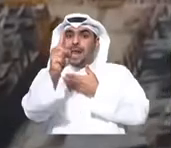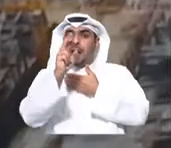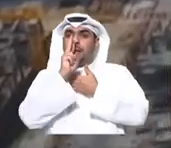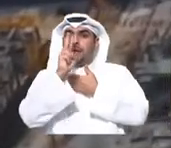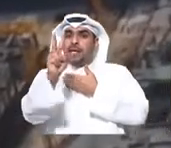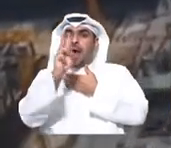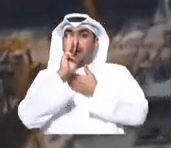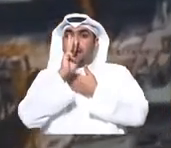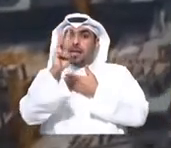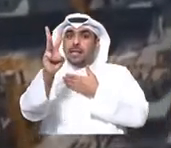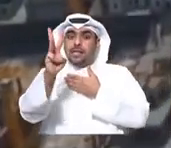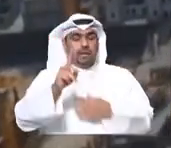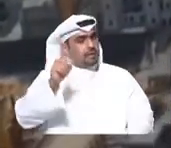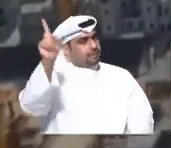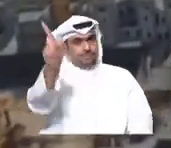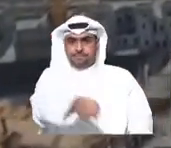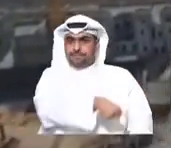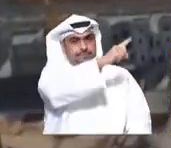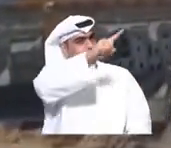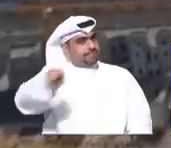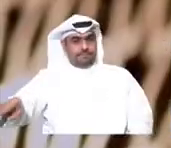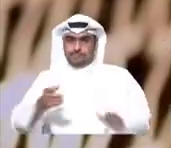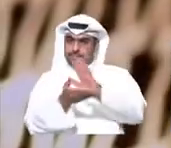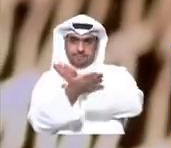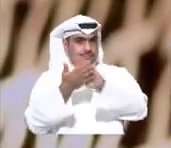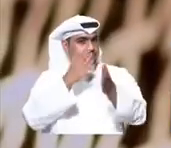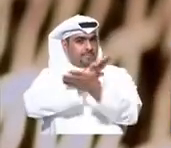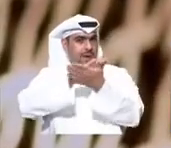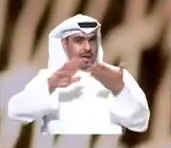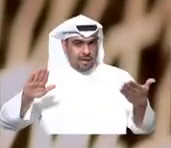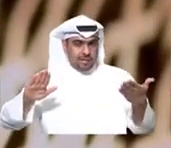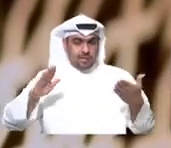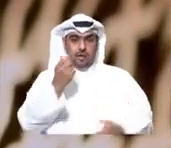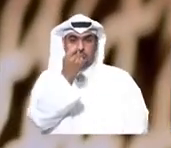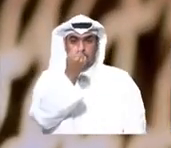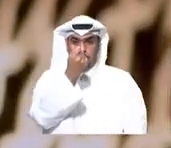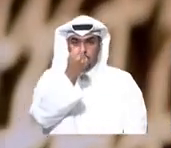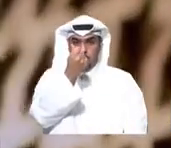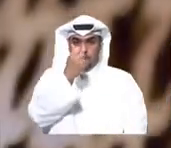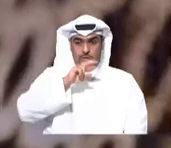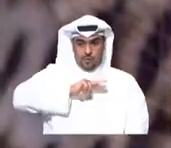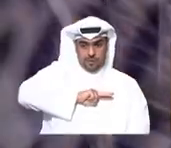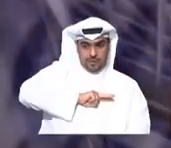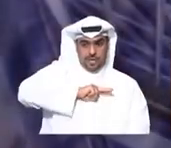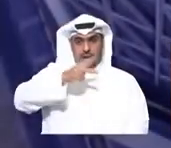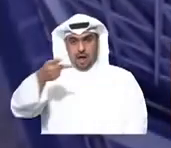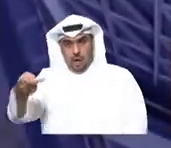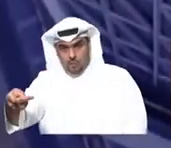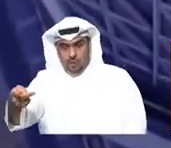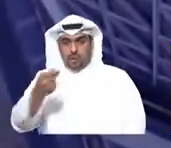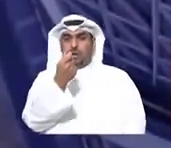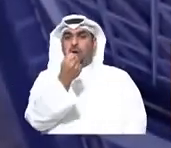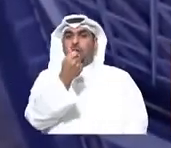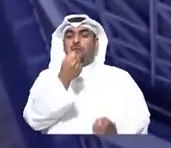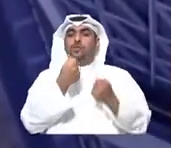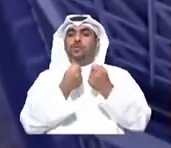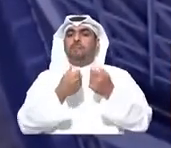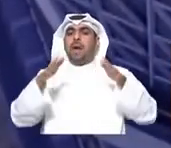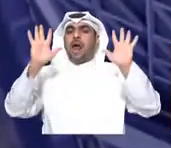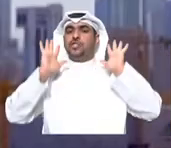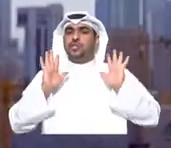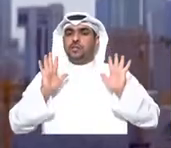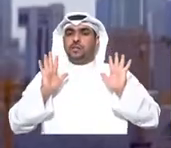على موافقات جديدة في إطار علاقة متوازنة بين البنوك وعملائها، وبما يدعم التوجهات